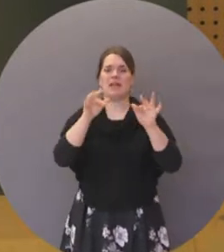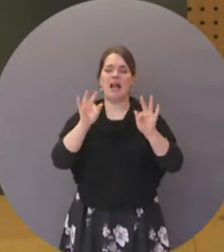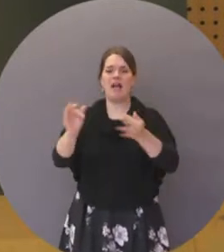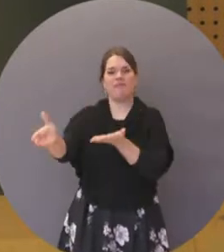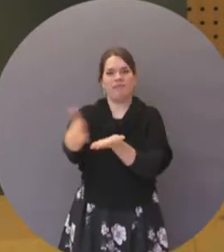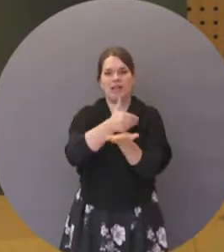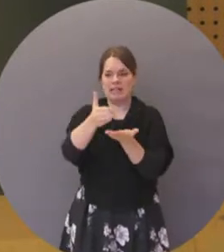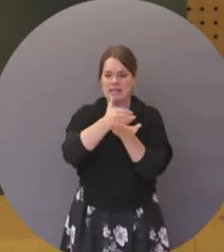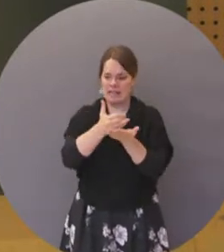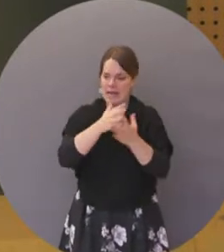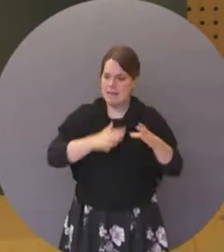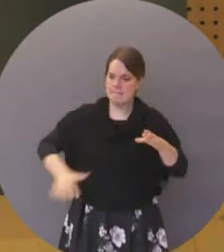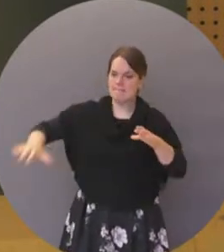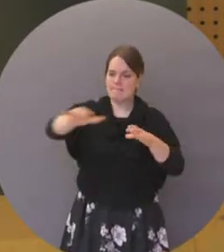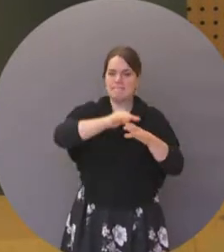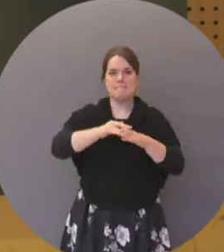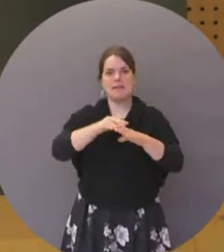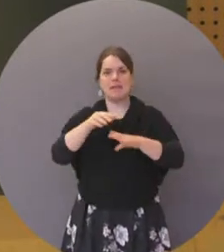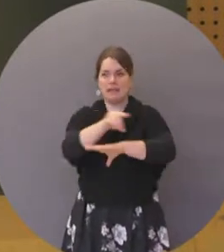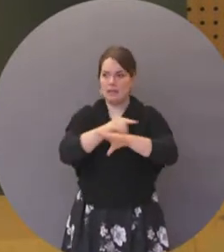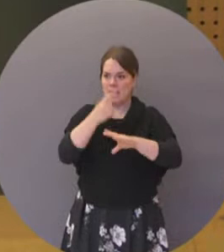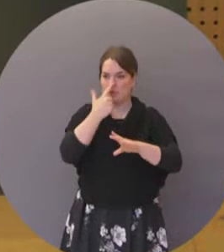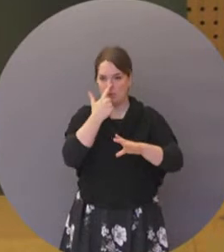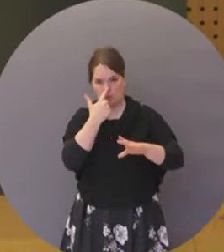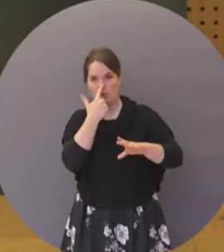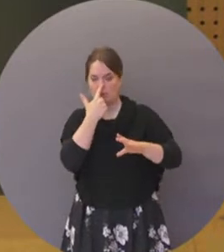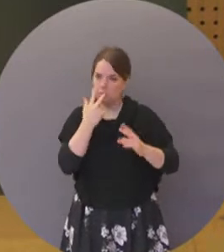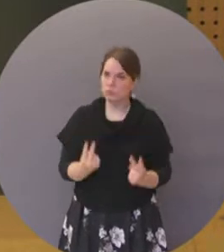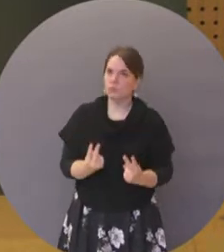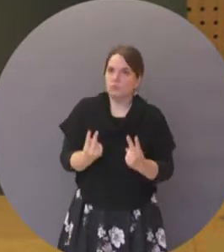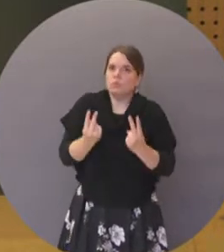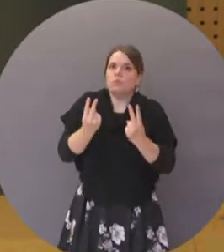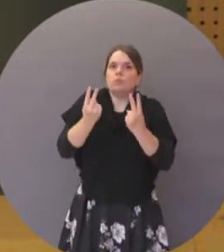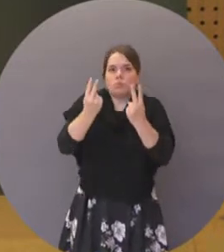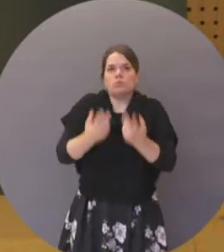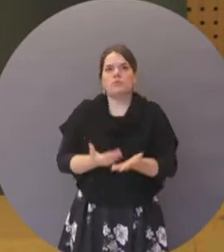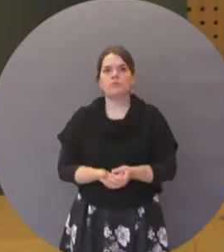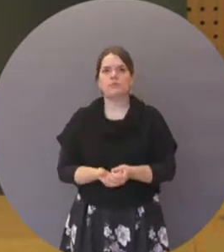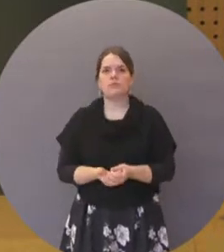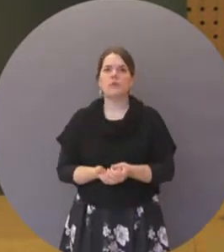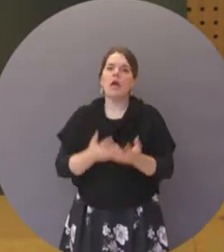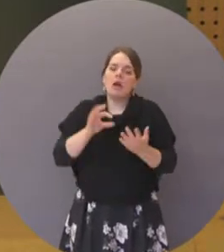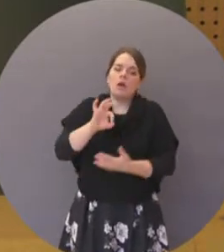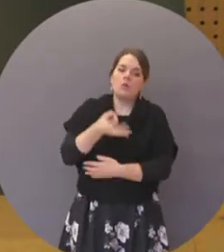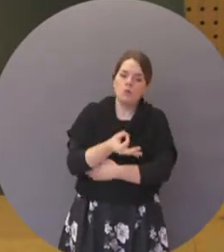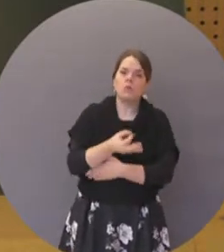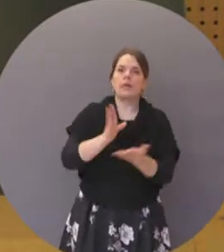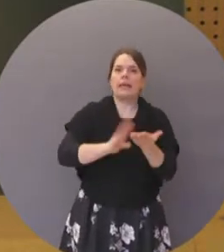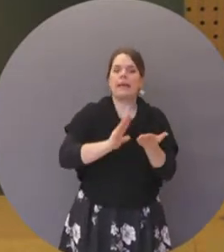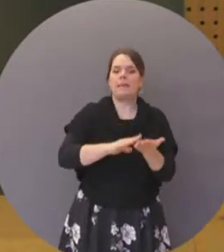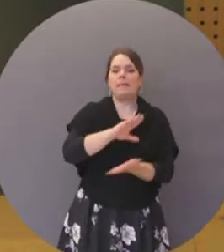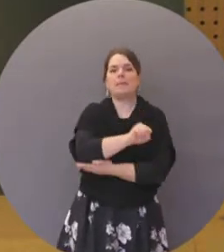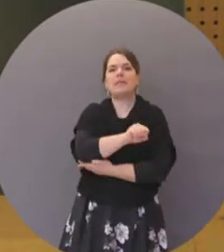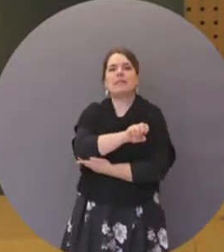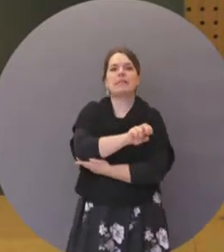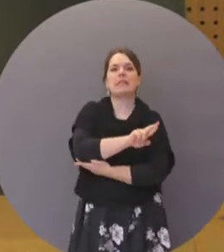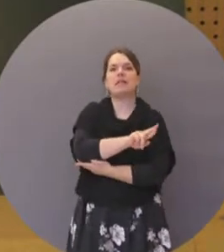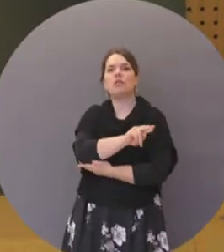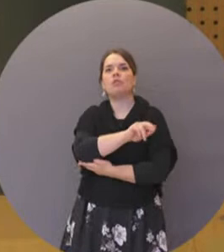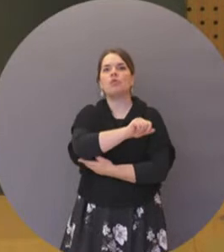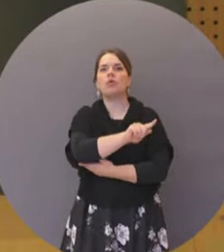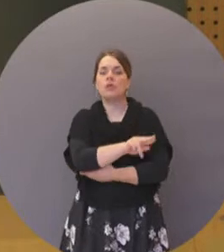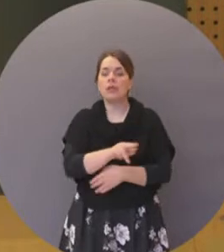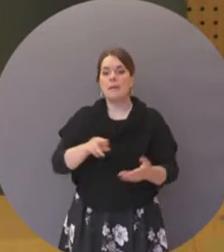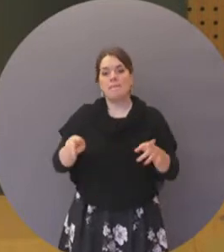collectivité soit plus attractive au-delà des dispositions du Ségur dans le travail de refonte qui va être inévitable du régime indemnitaire